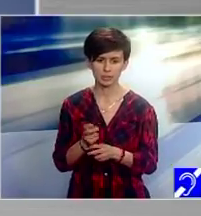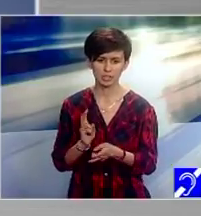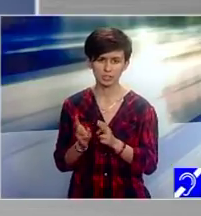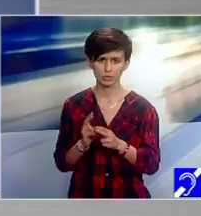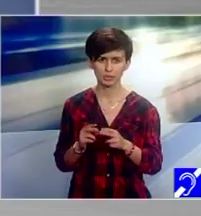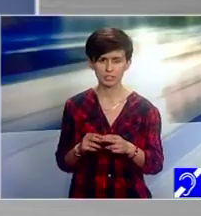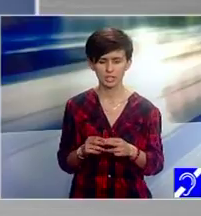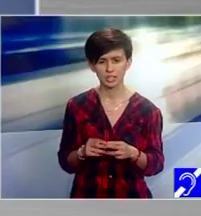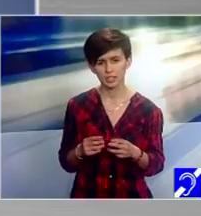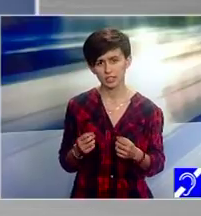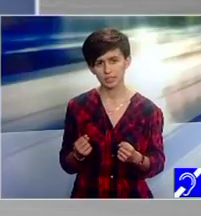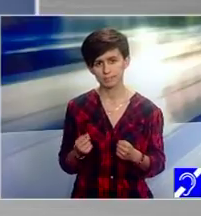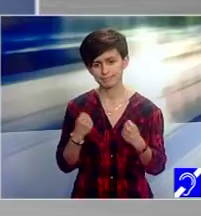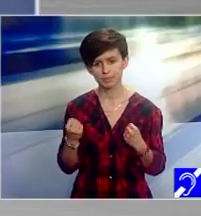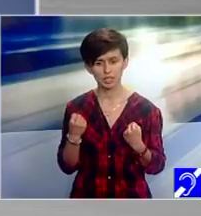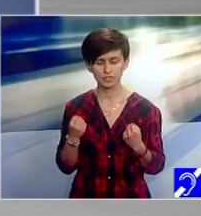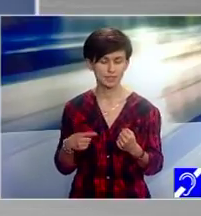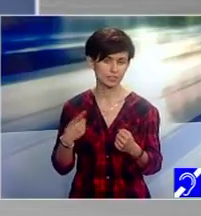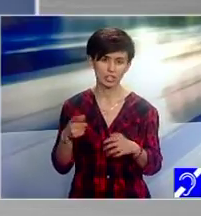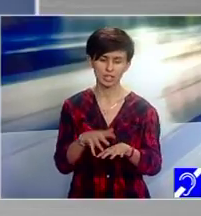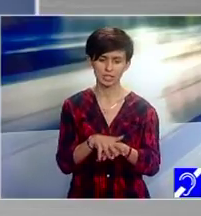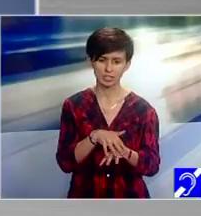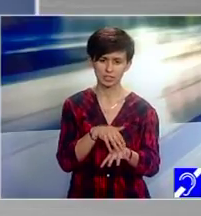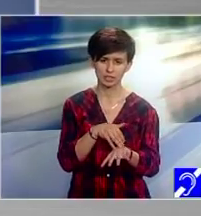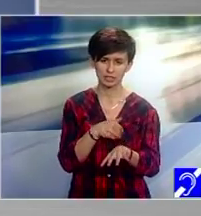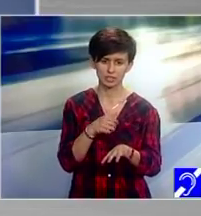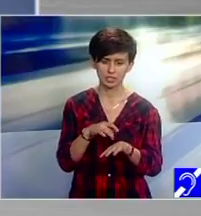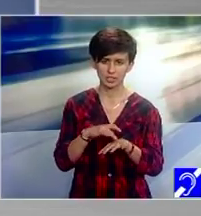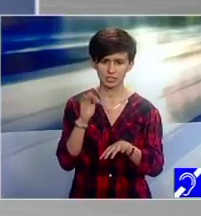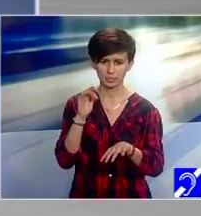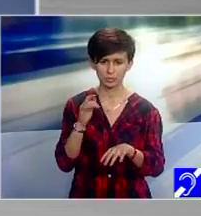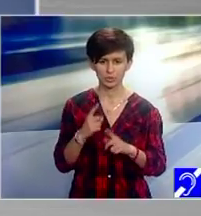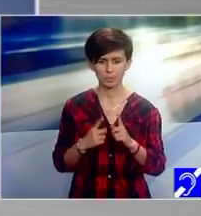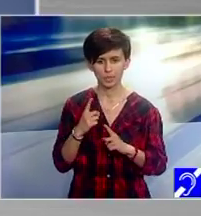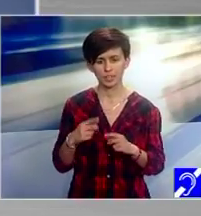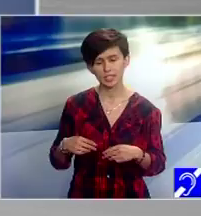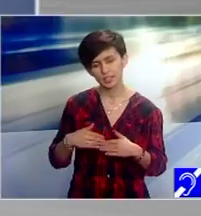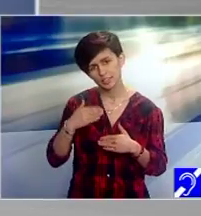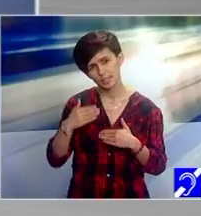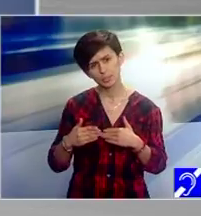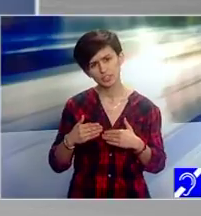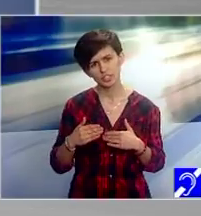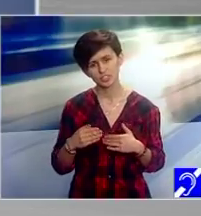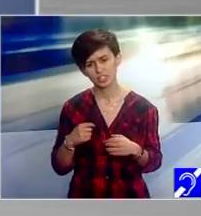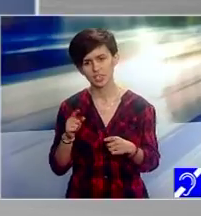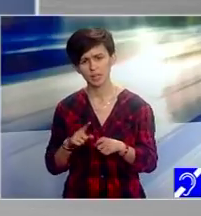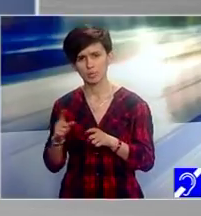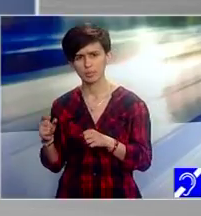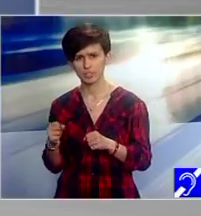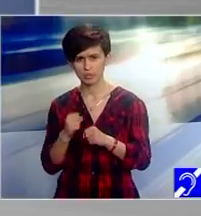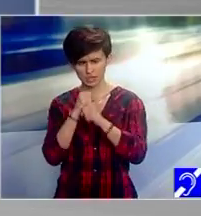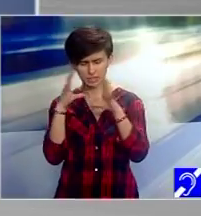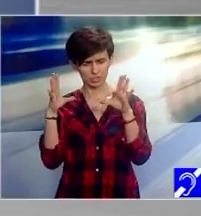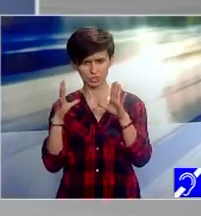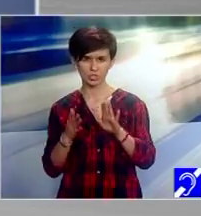celelalte simțuri. Poate că dacă reușești să treci de momentul ușor de panică de la început, totul va decurge foarte